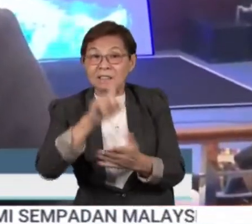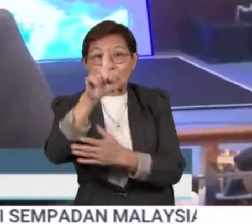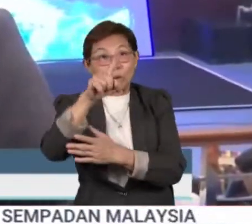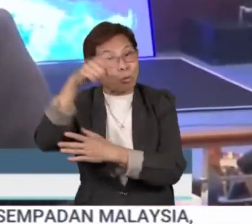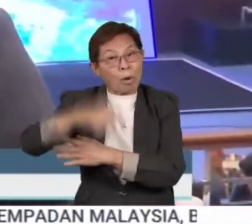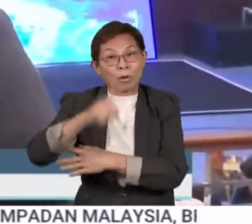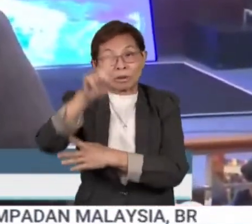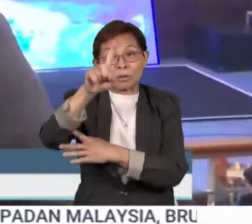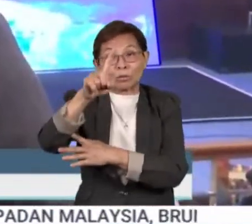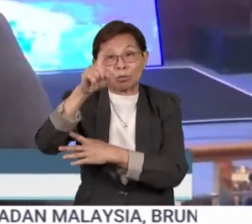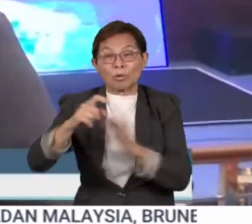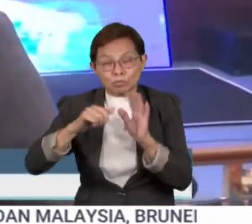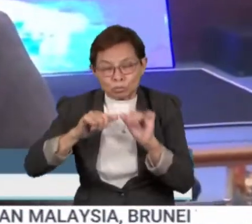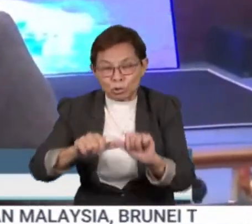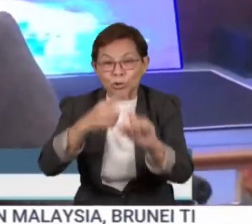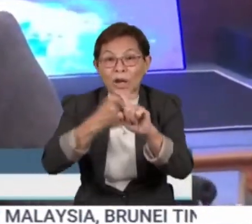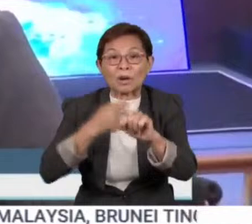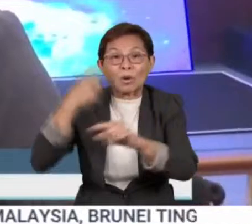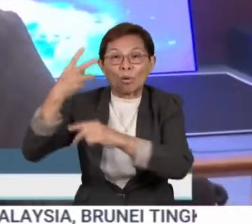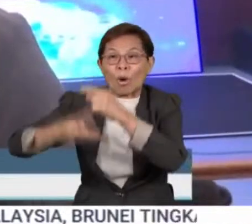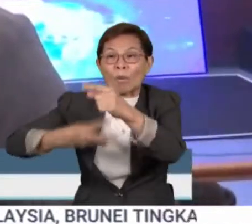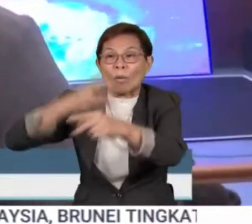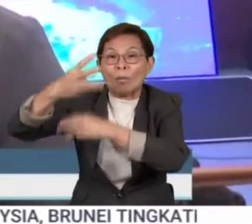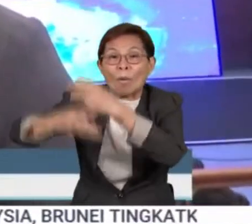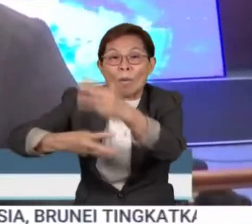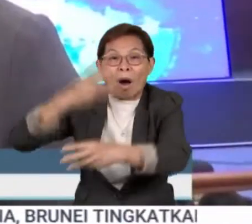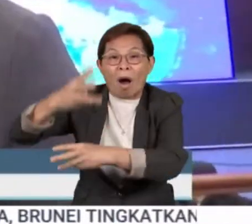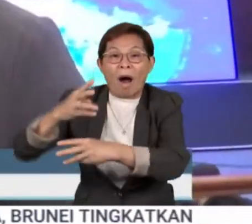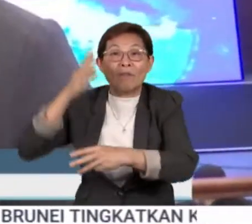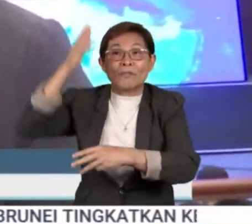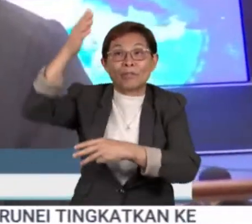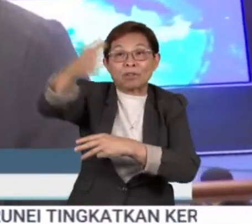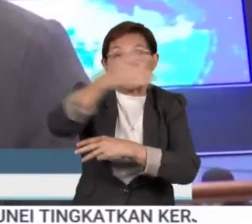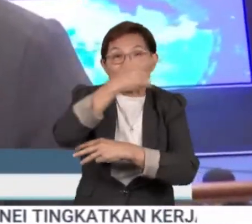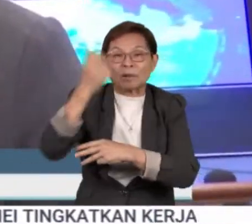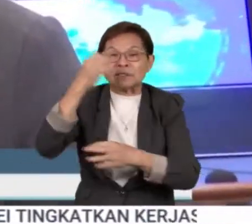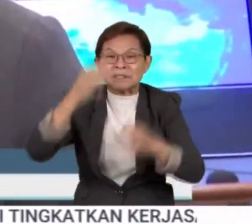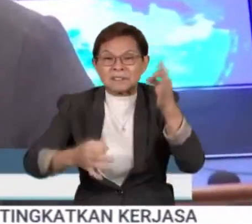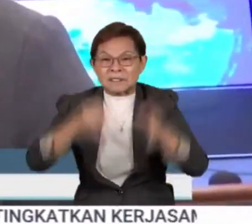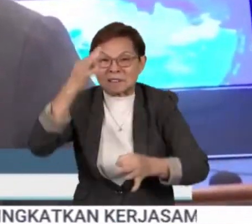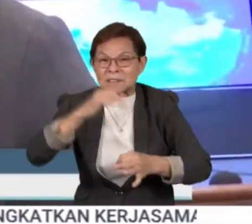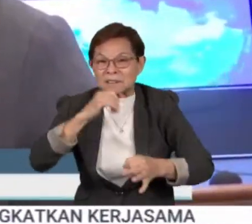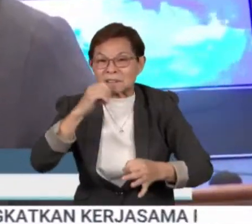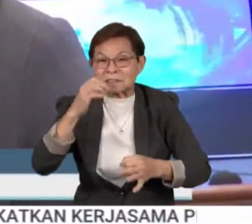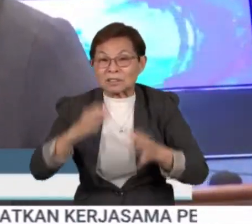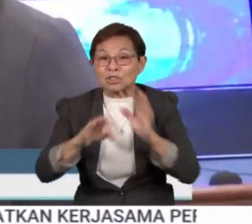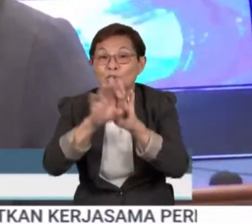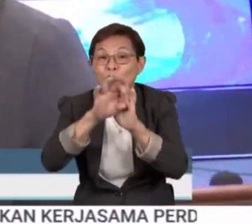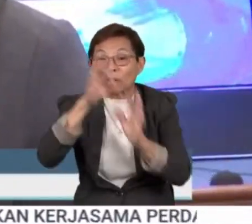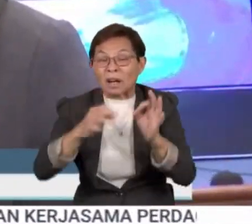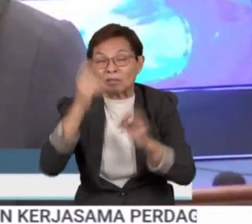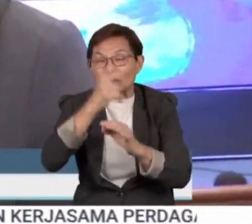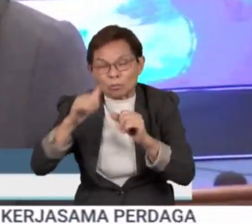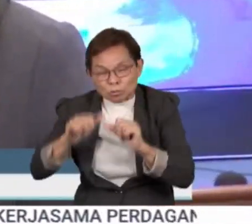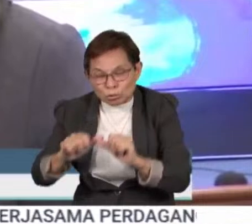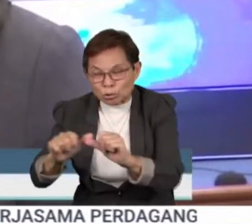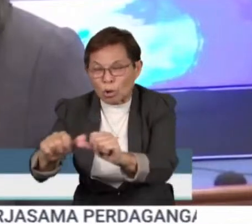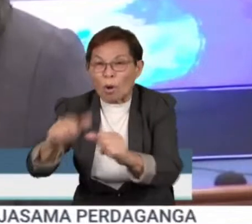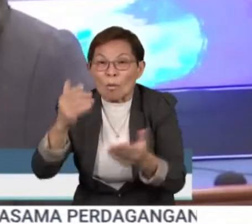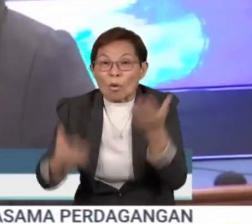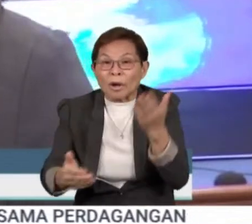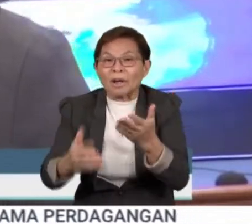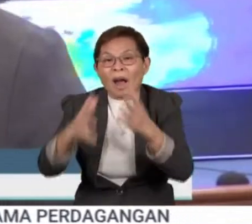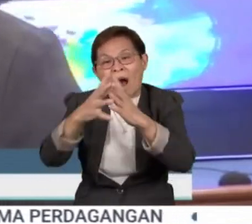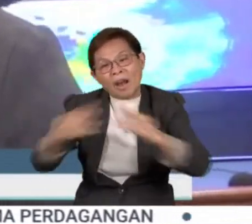perlu diteruskan dan diwariskan kepada generasi akan datang kerana sekiranya ia tidak diteruskan mungkin ia